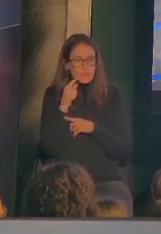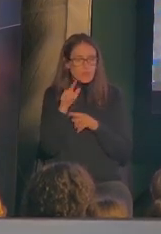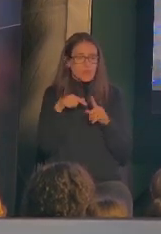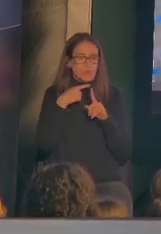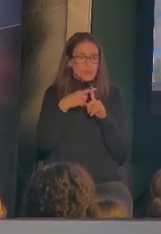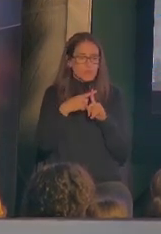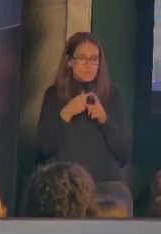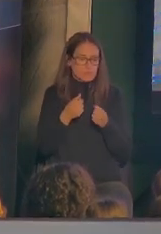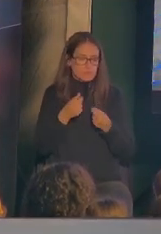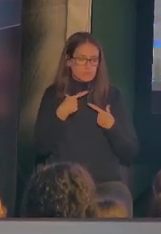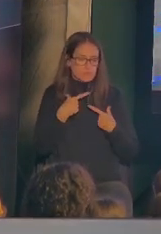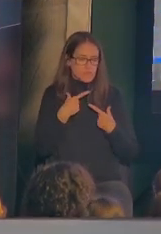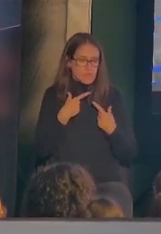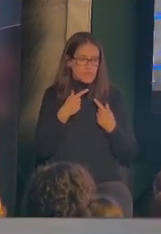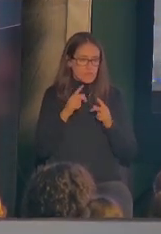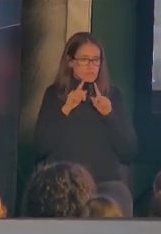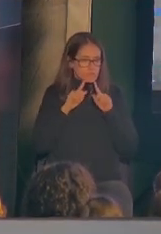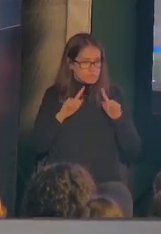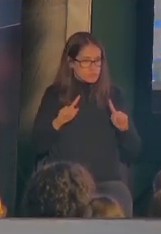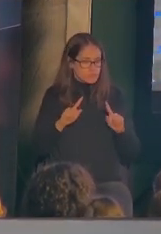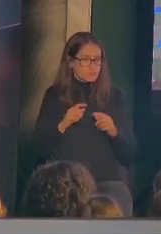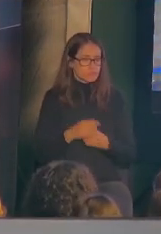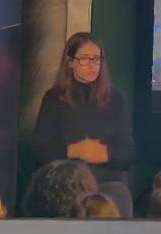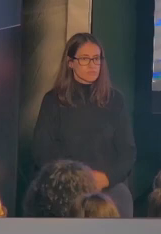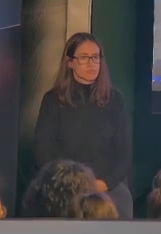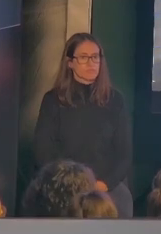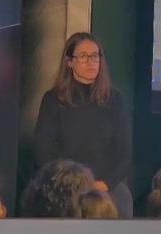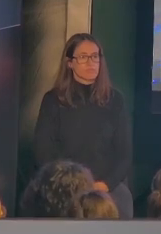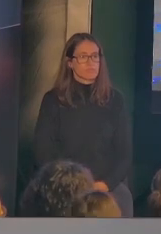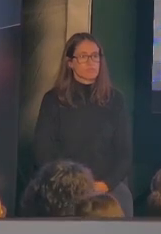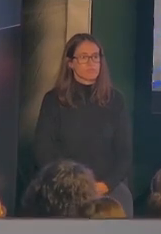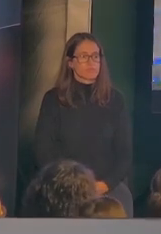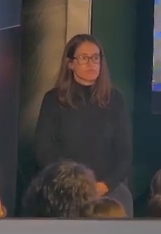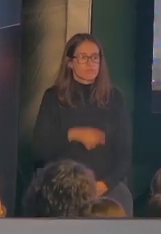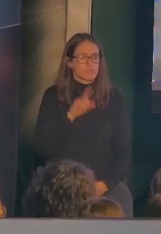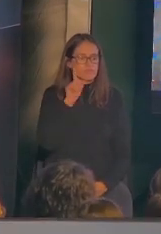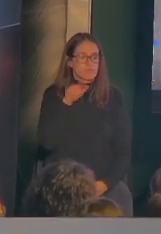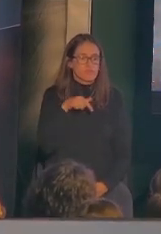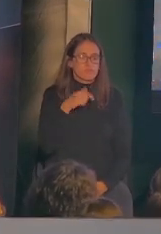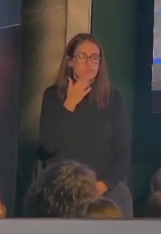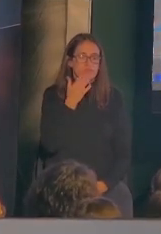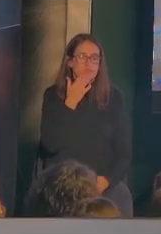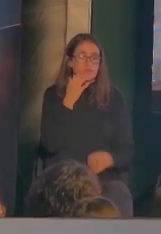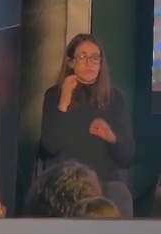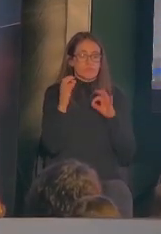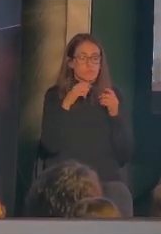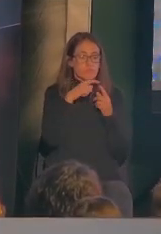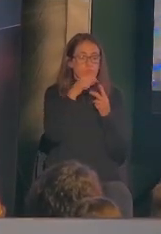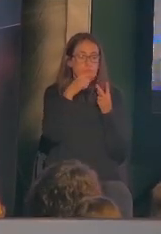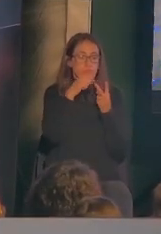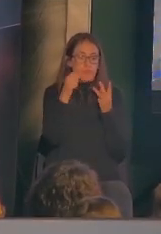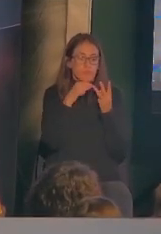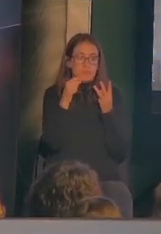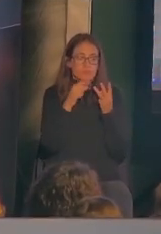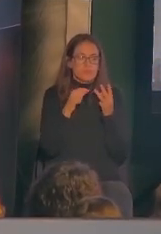ens aporta molts beneficis. I després ho acabarem amb uns brots, que són uns